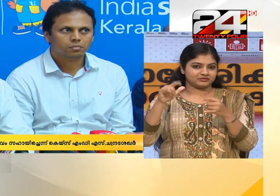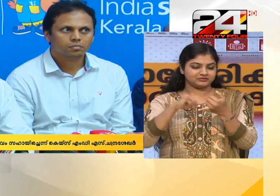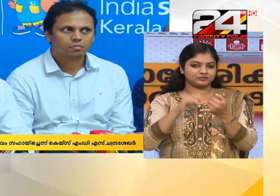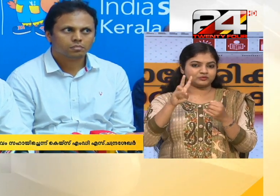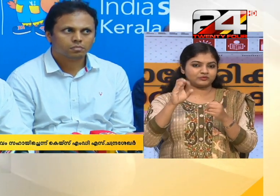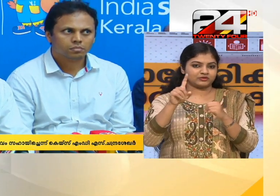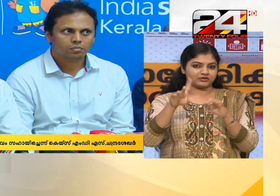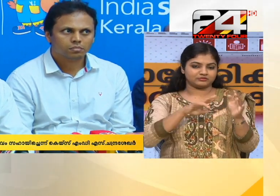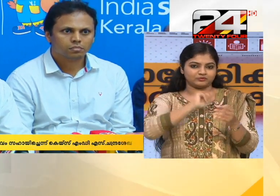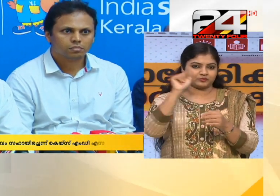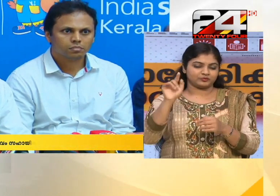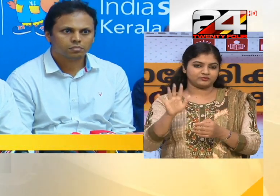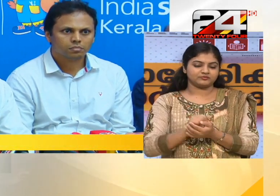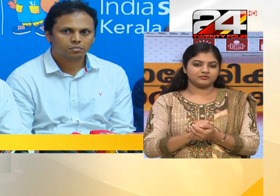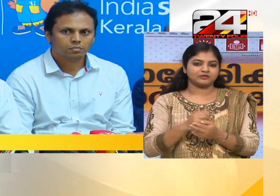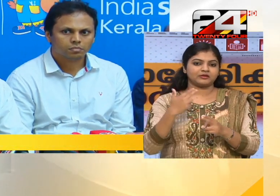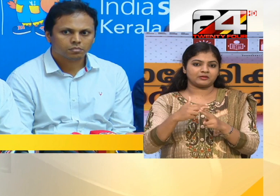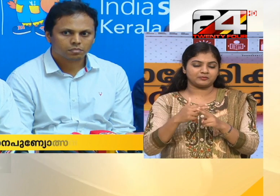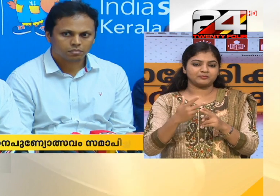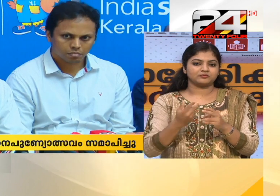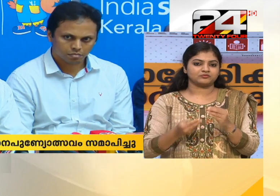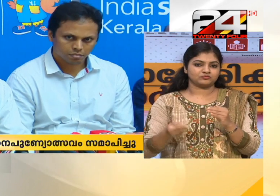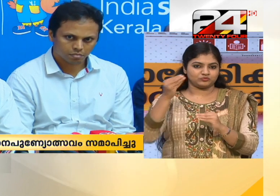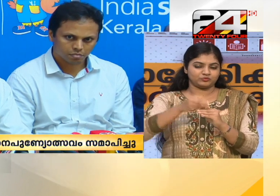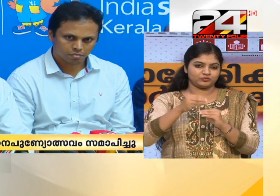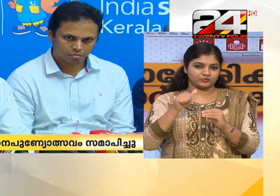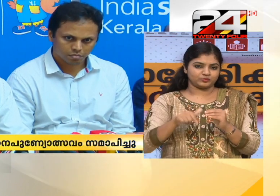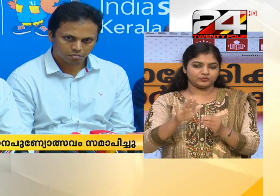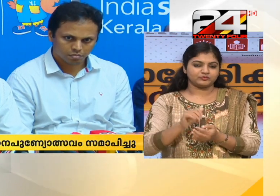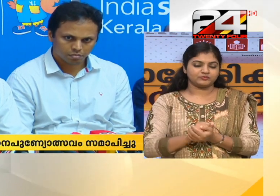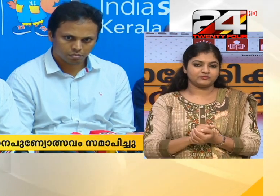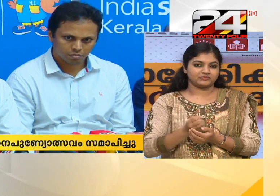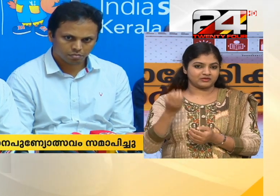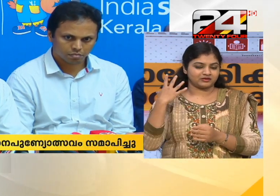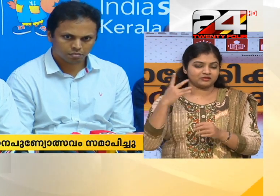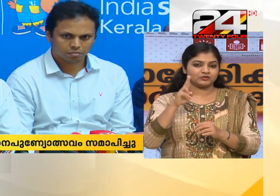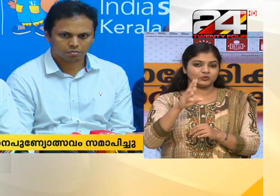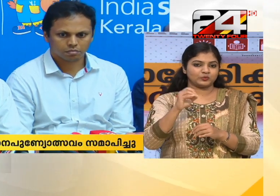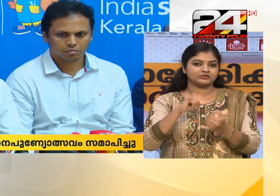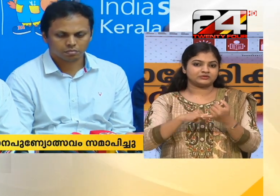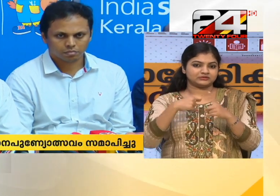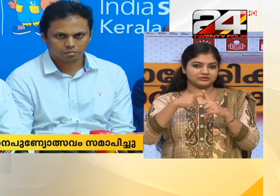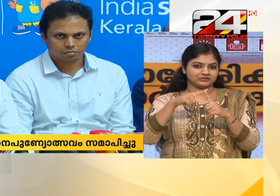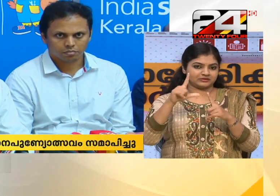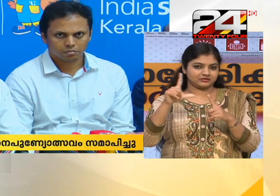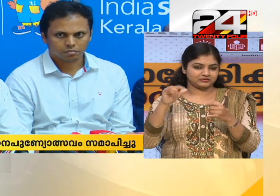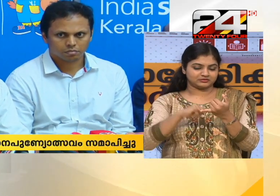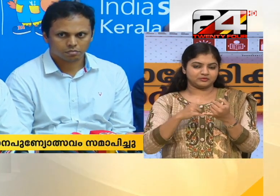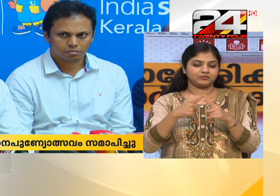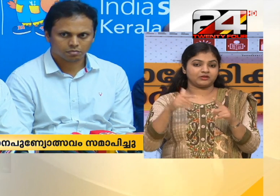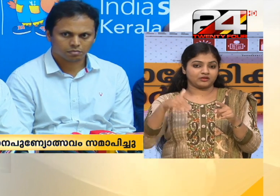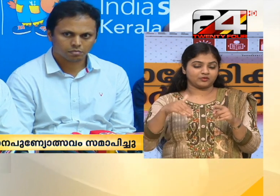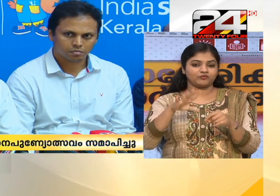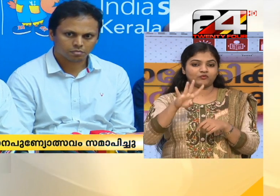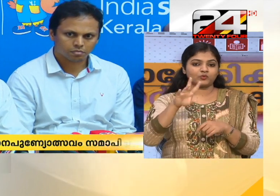പ്രാവശ്യം ട്രേഡുകളുടെ എണ്ണം നമ്മൾ കൂട്ടിയിട്ടുണ്ട്. കഴിഞ്ഞ പ്രാവശ്യം 20 സ്കില്ലുകളായിരുന്നു, ഈ പ്രാവശ്യം 42 സ്കില്ലുകളാണ് നമ്മൾ